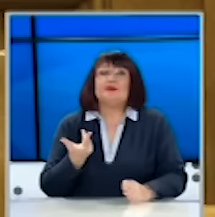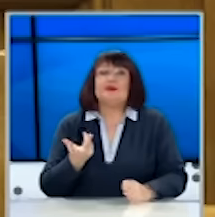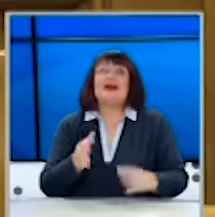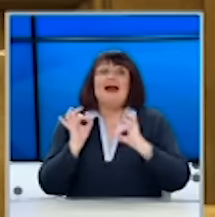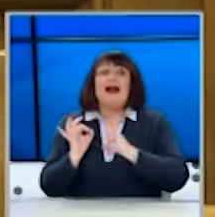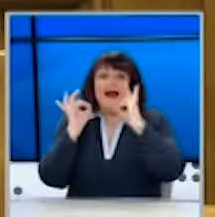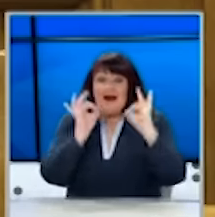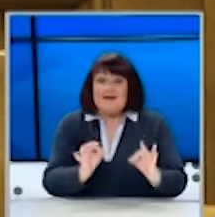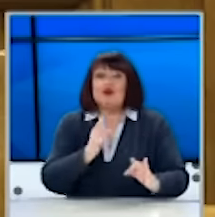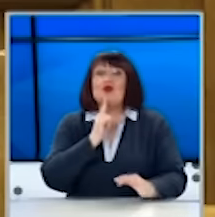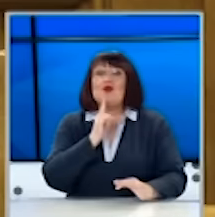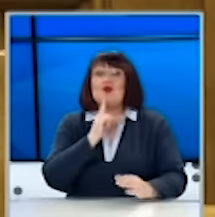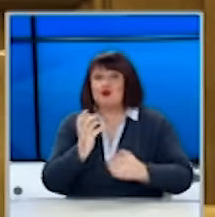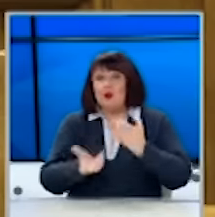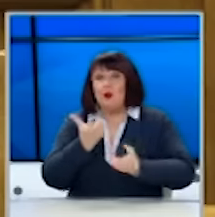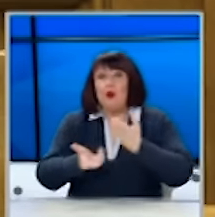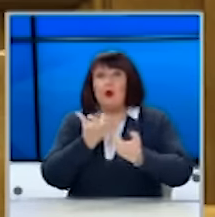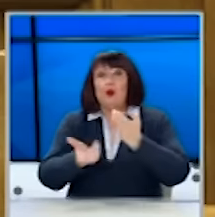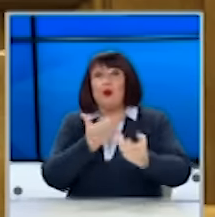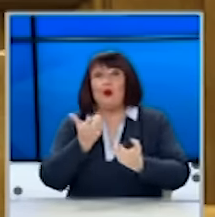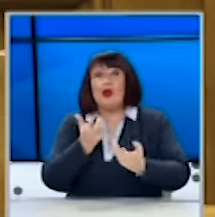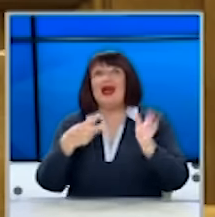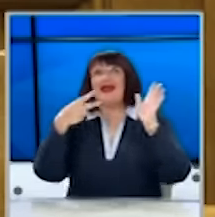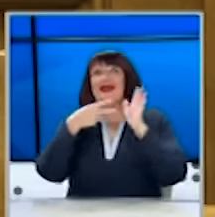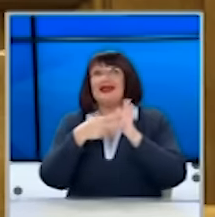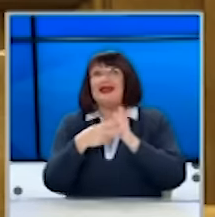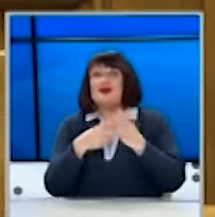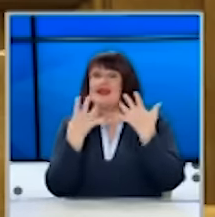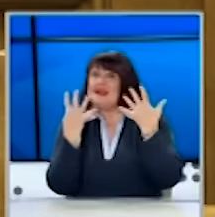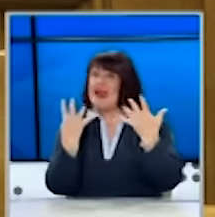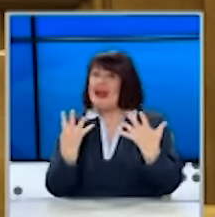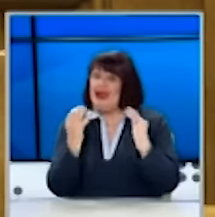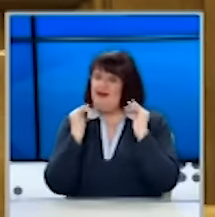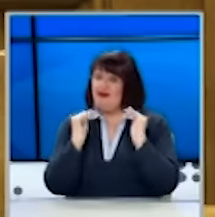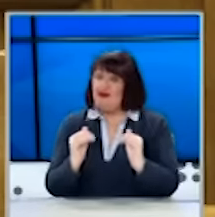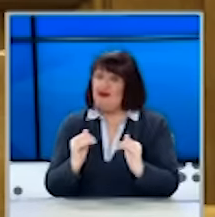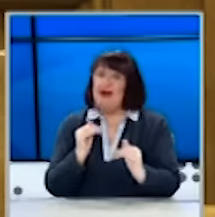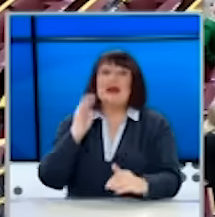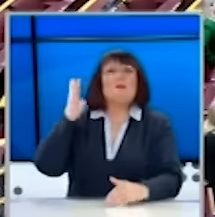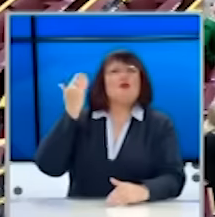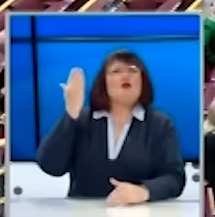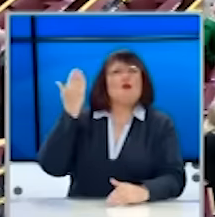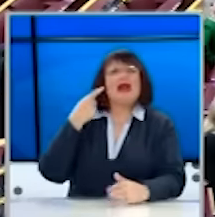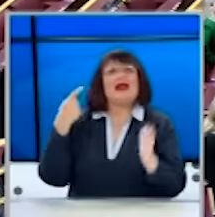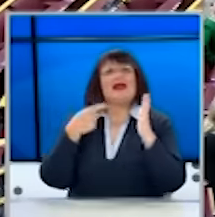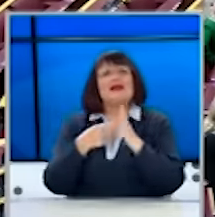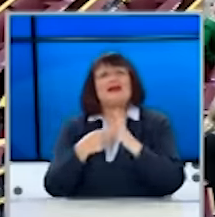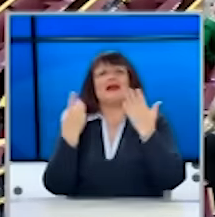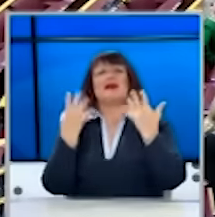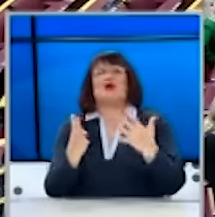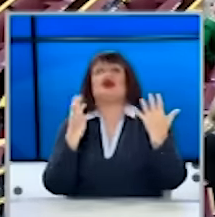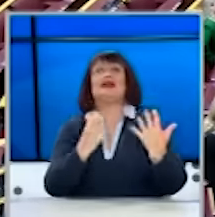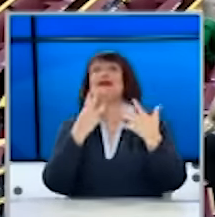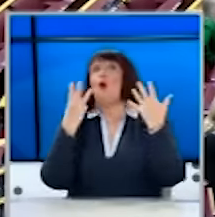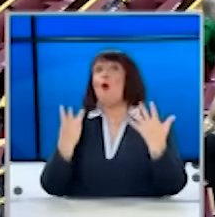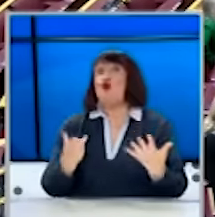ακριβώς πυρκαγιά που είχαμε και το 2009 και παλιότερα το